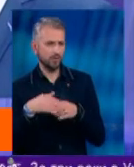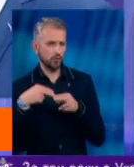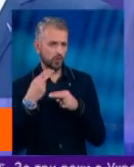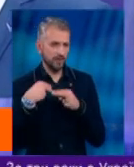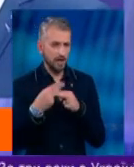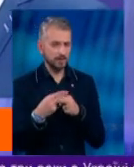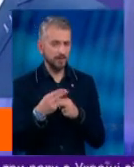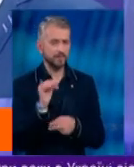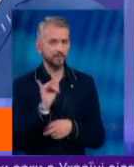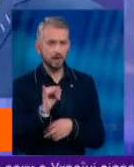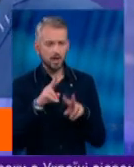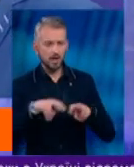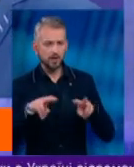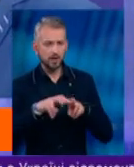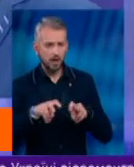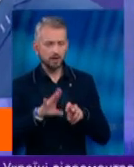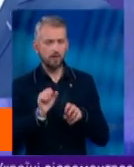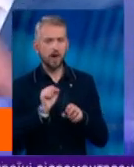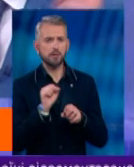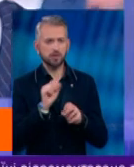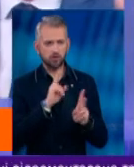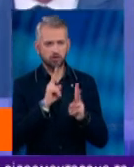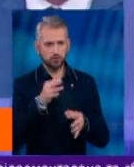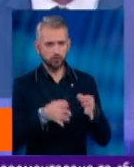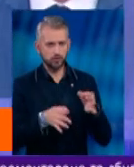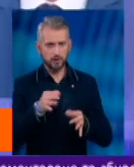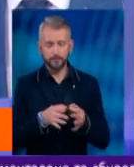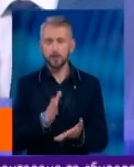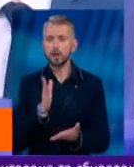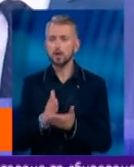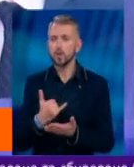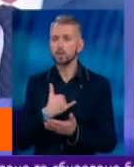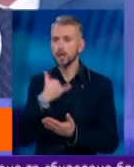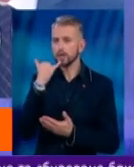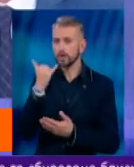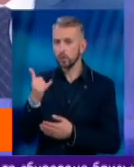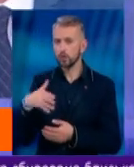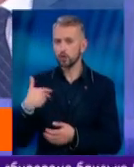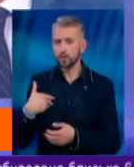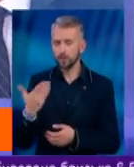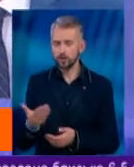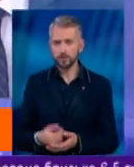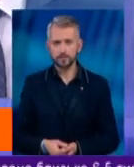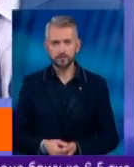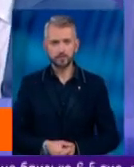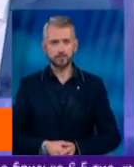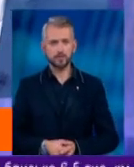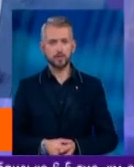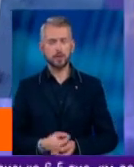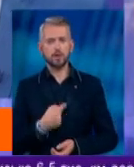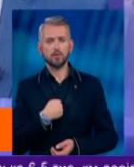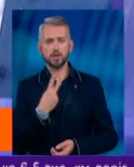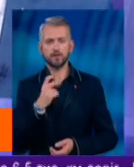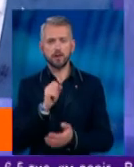и разбирательства в арбитражном суде. Є у нас телефонний дзвінок. Добрий вечір, будь ласка, говоріть, ви в прямому ефірі. У мене саме